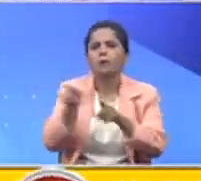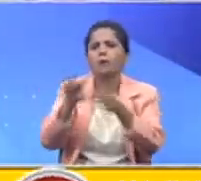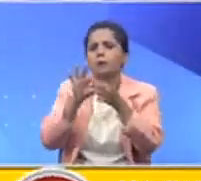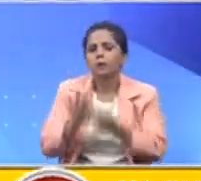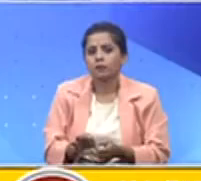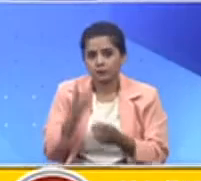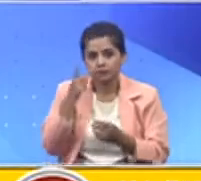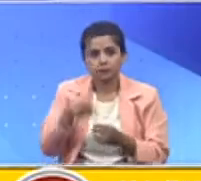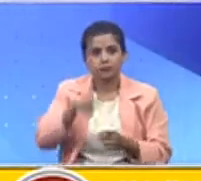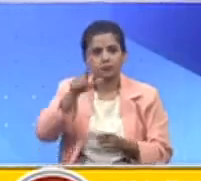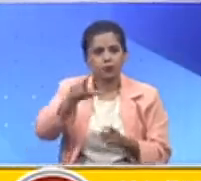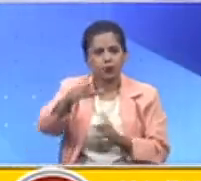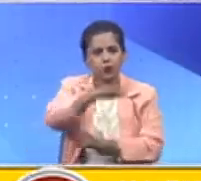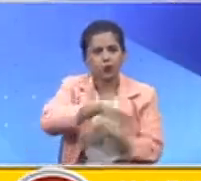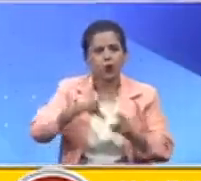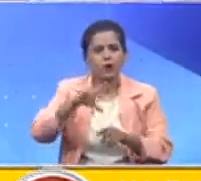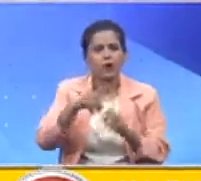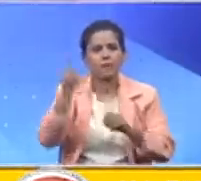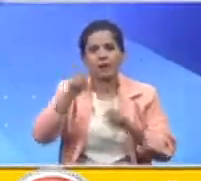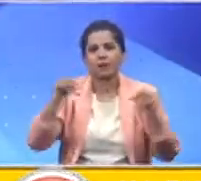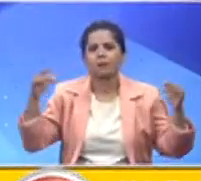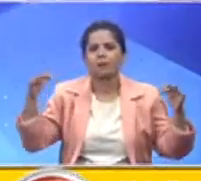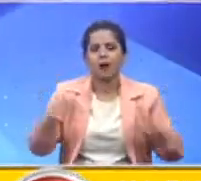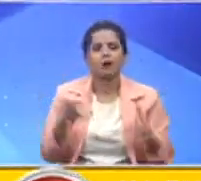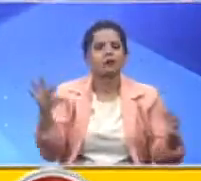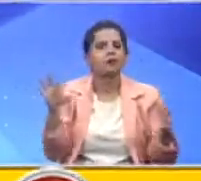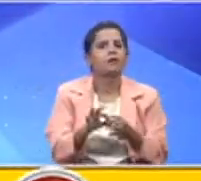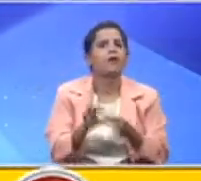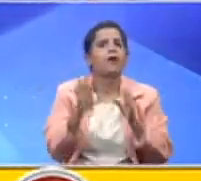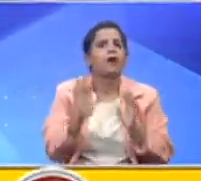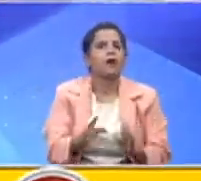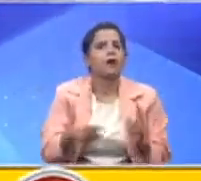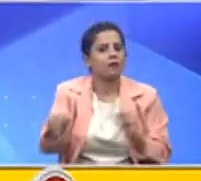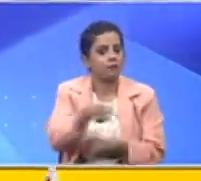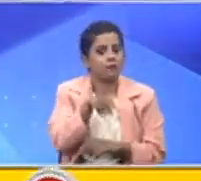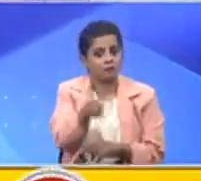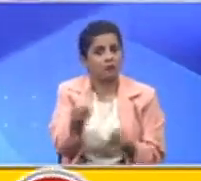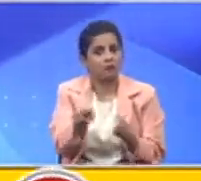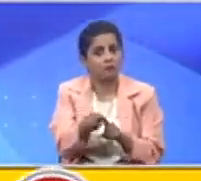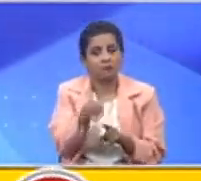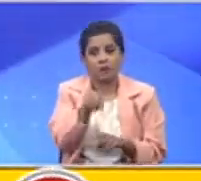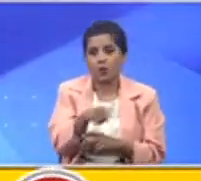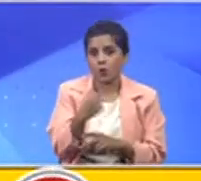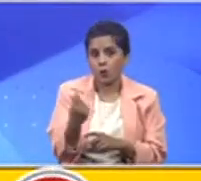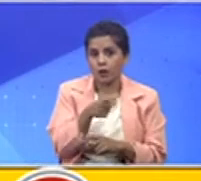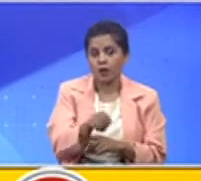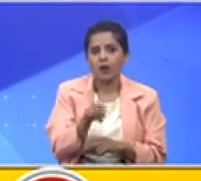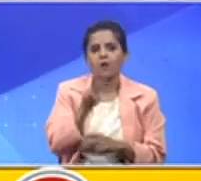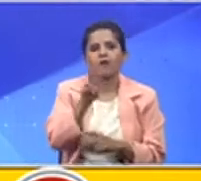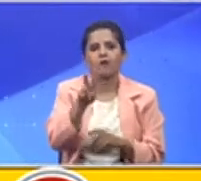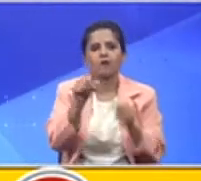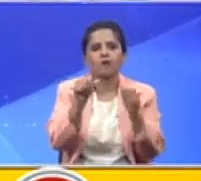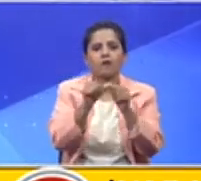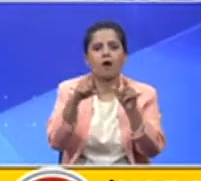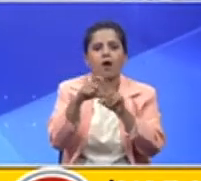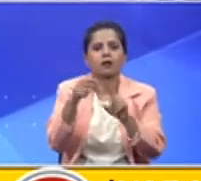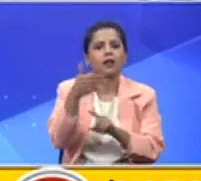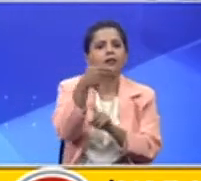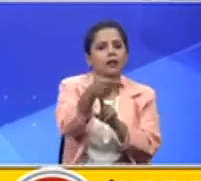लिए लोकल क्लब्स को इससे जोड़ा गया है वे इन्हें बादा कलब्स कहते हैं